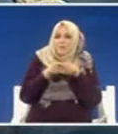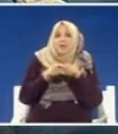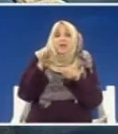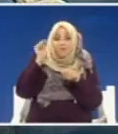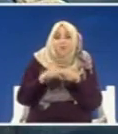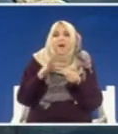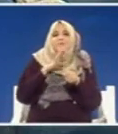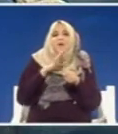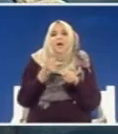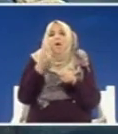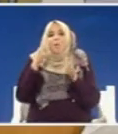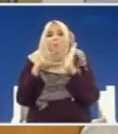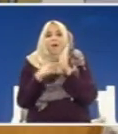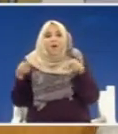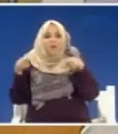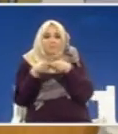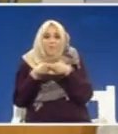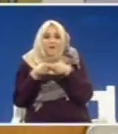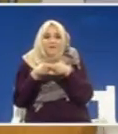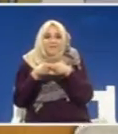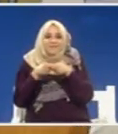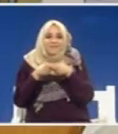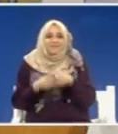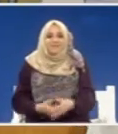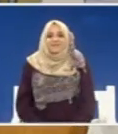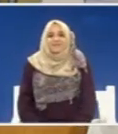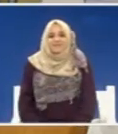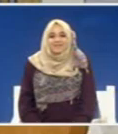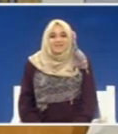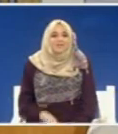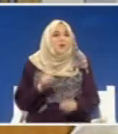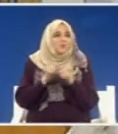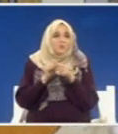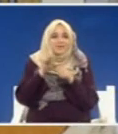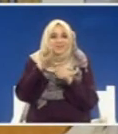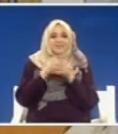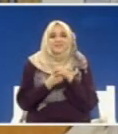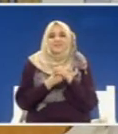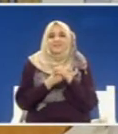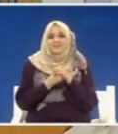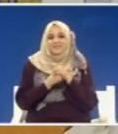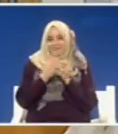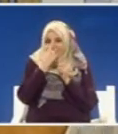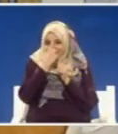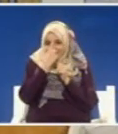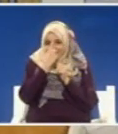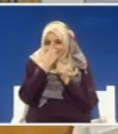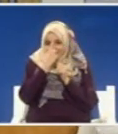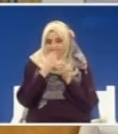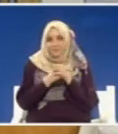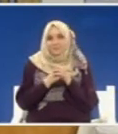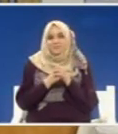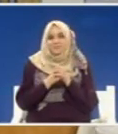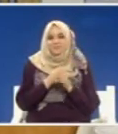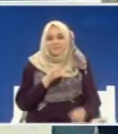بد للزوجين أن يجمع بينهما جامع. سبحان الله. هذا من عند الله تعالى. سبحان الله شيخ. هي فرصة